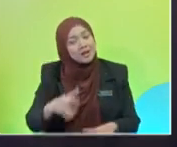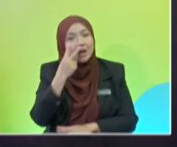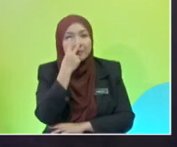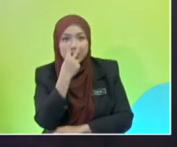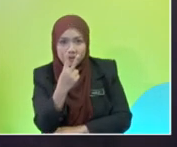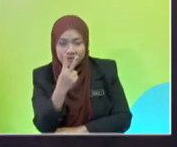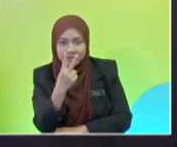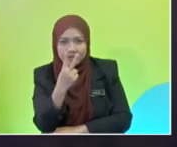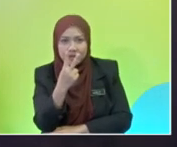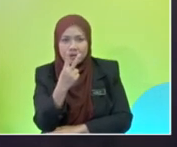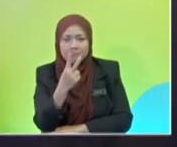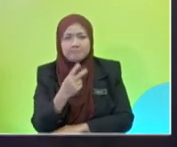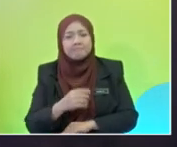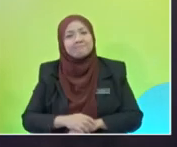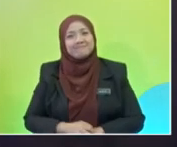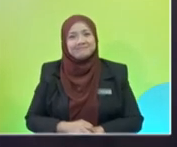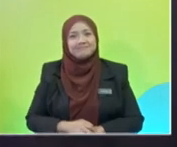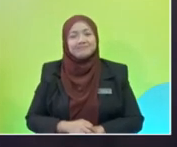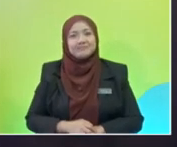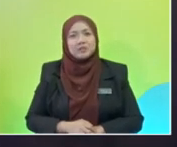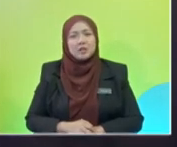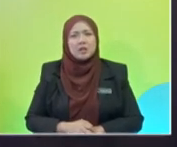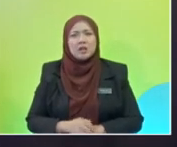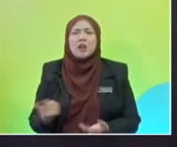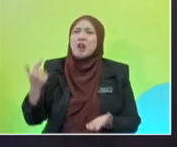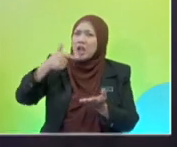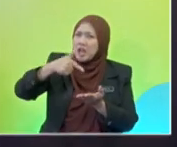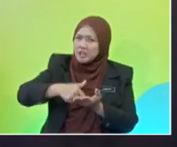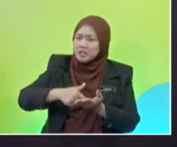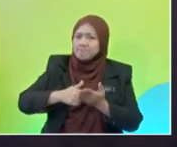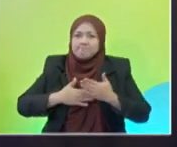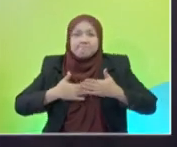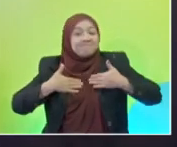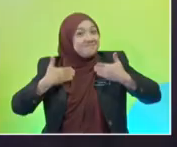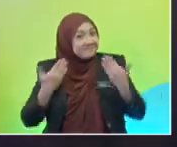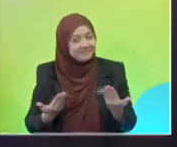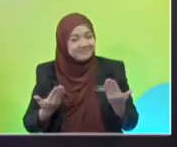membuat ulang kaji bagi lagi Hebat dalam mata pelajaran